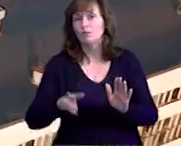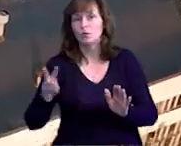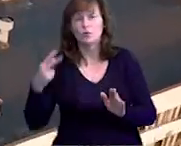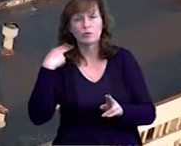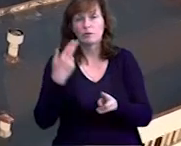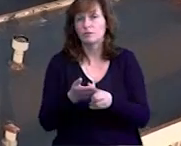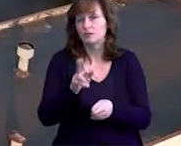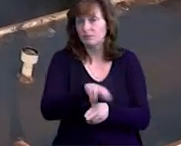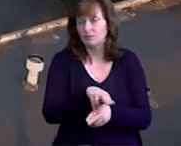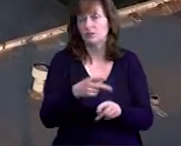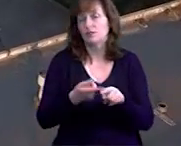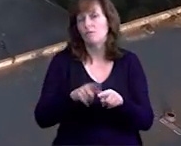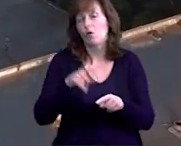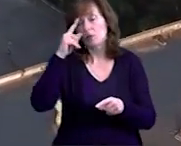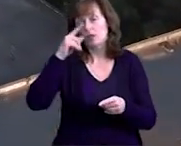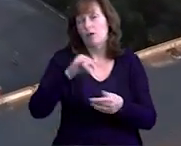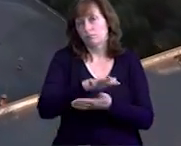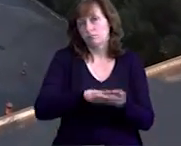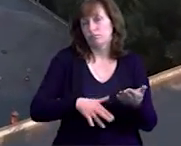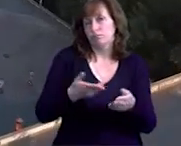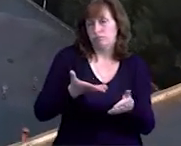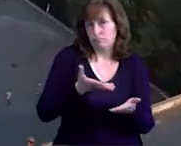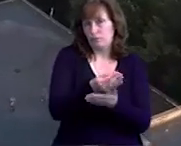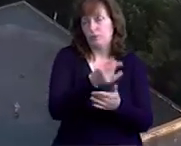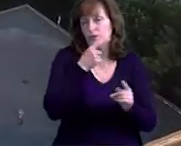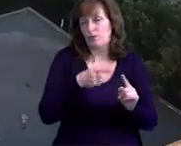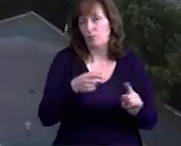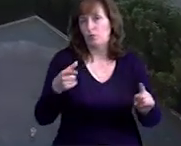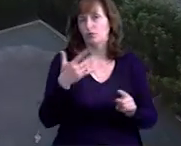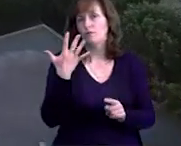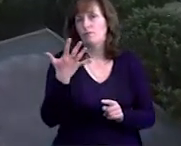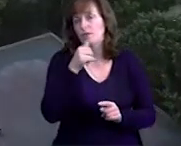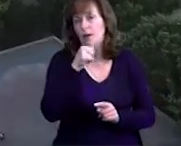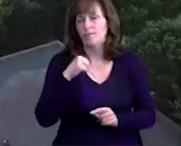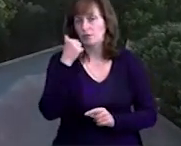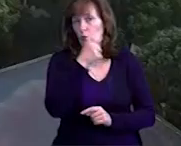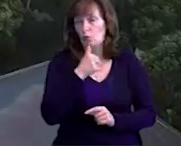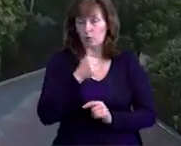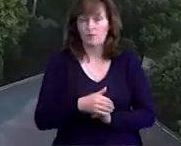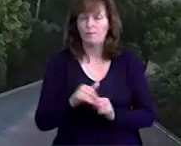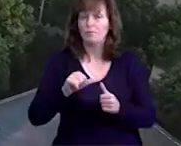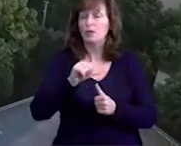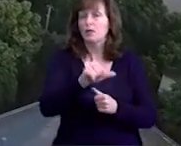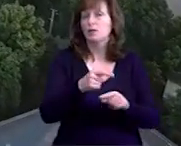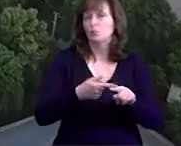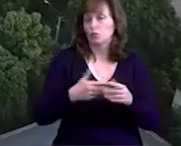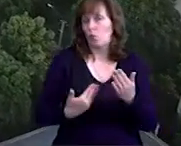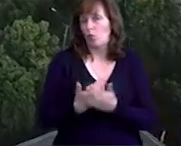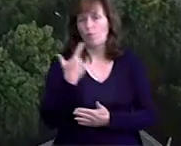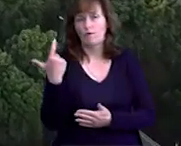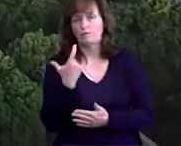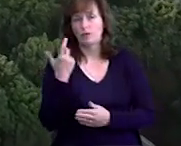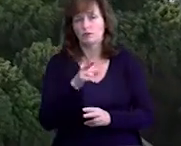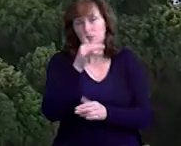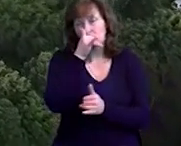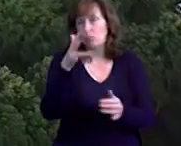збитків. Погасити кредиторську заборгованість майбутній покупець має протягом 5 років. Це одна з умов придбання акцій. Крім того, новий власник не